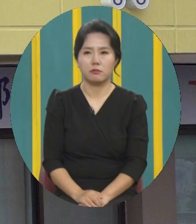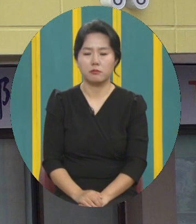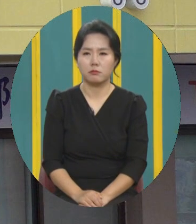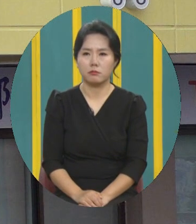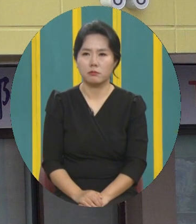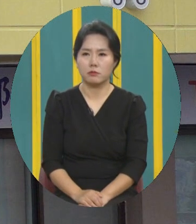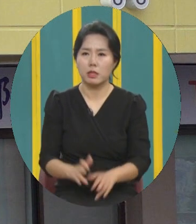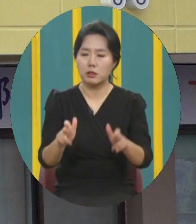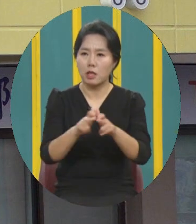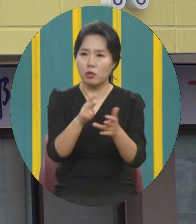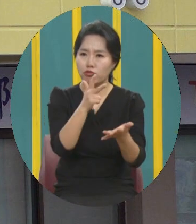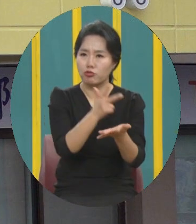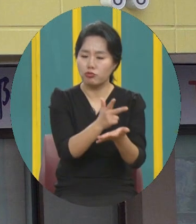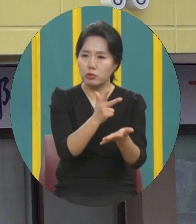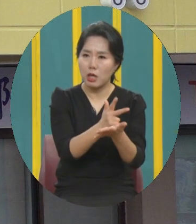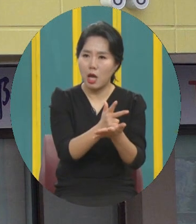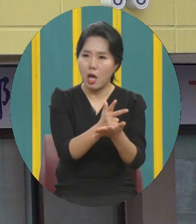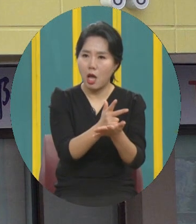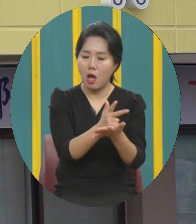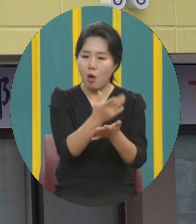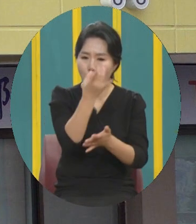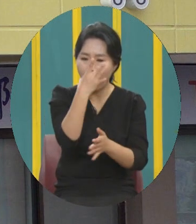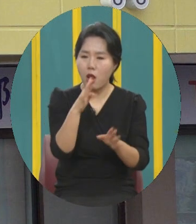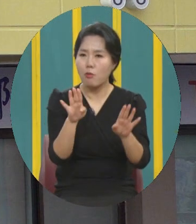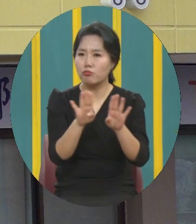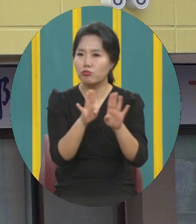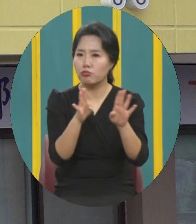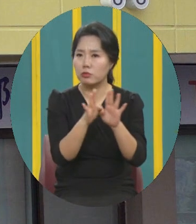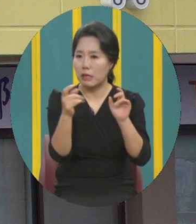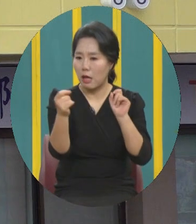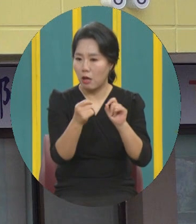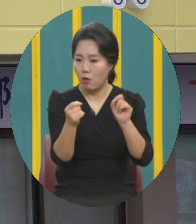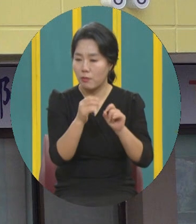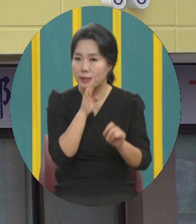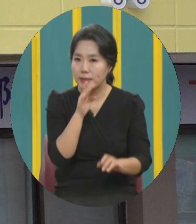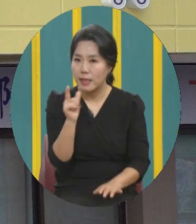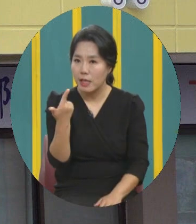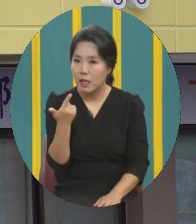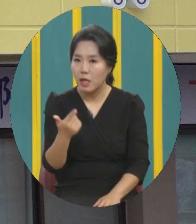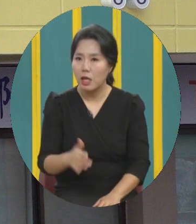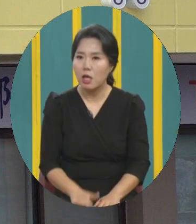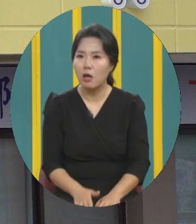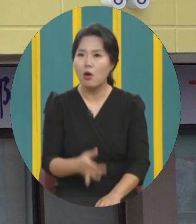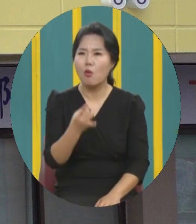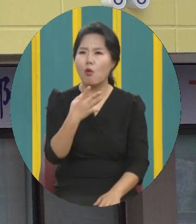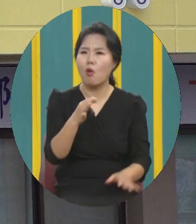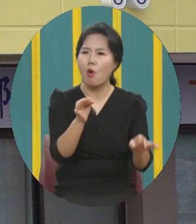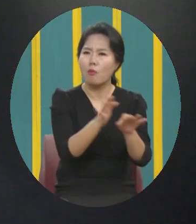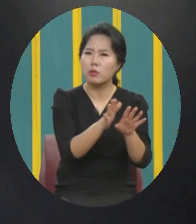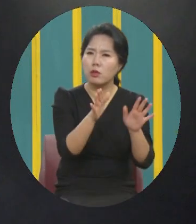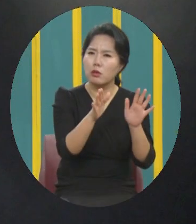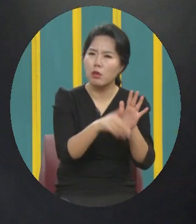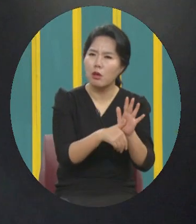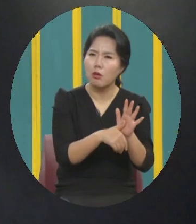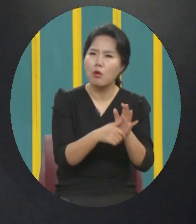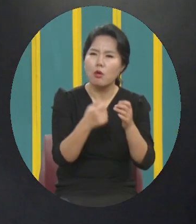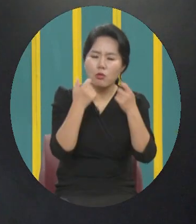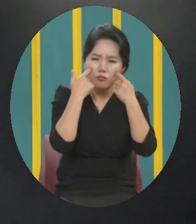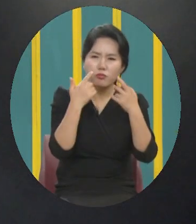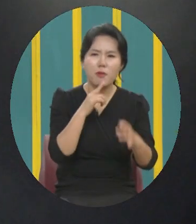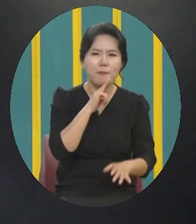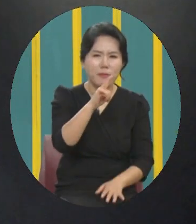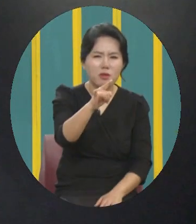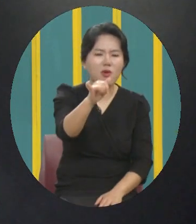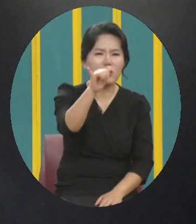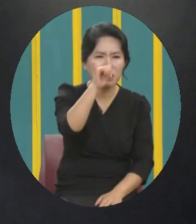장애인 주차구역이 출입구 가장 가까운 곳에 만들어야 되는 거 아니에요? 사실은 저희도 그걸 없애면서 분명히 민원이 들어올